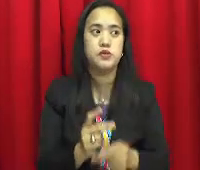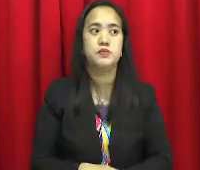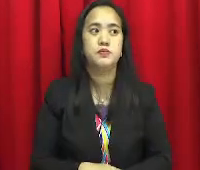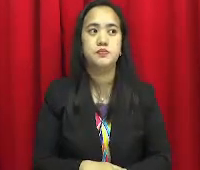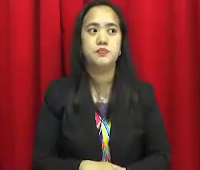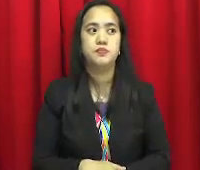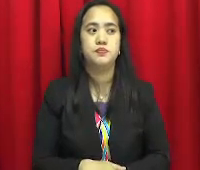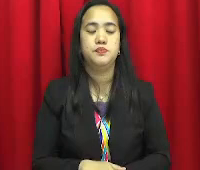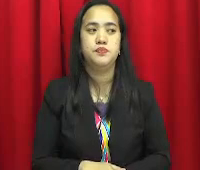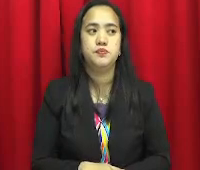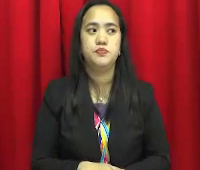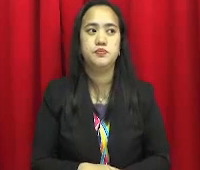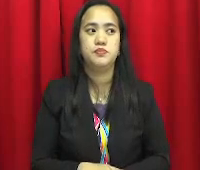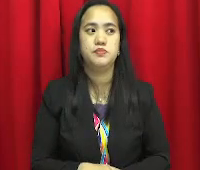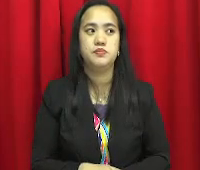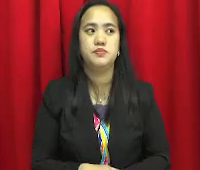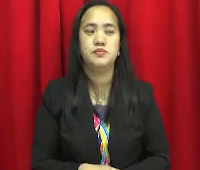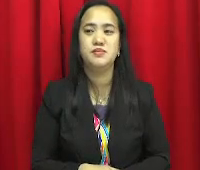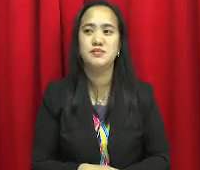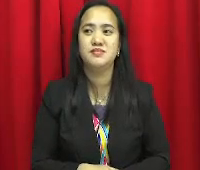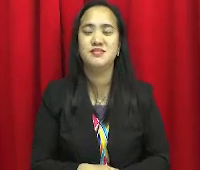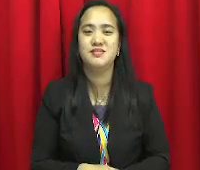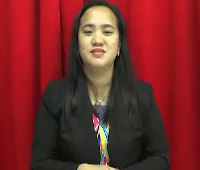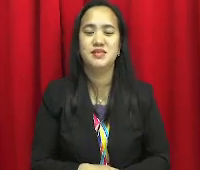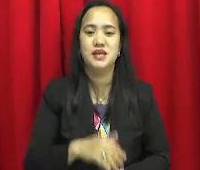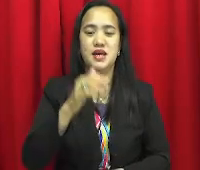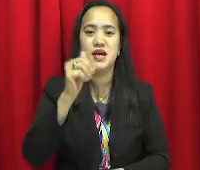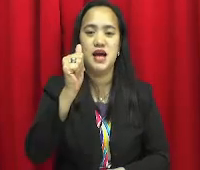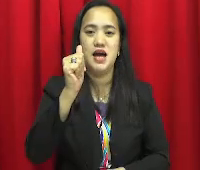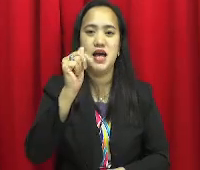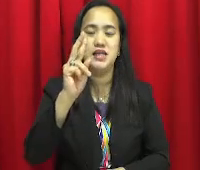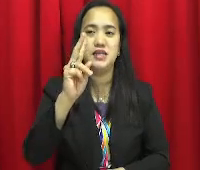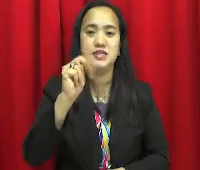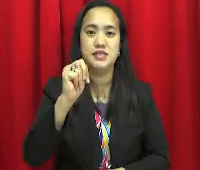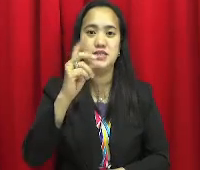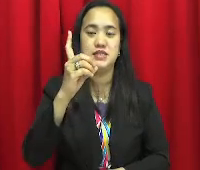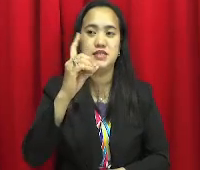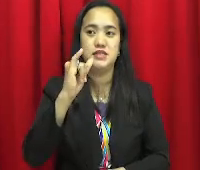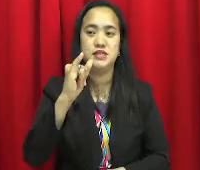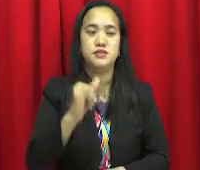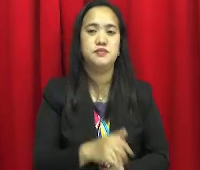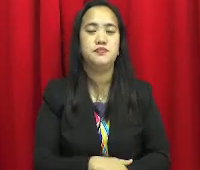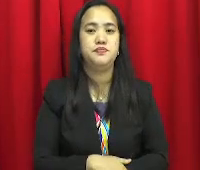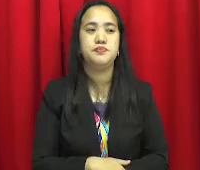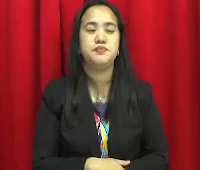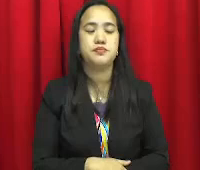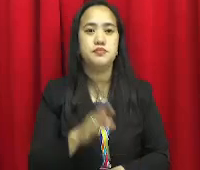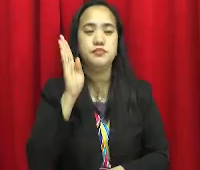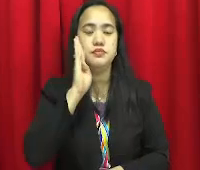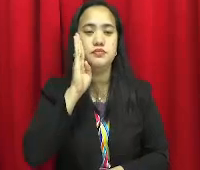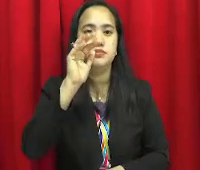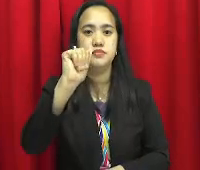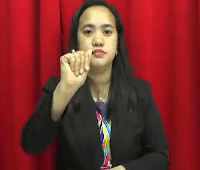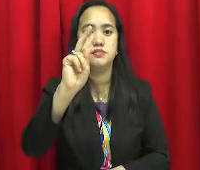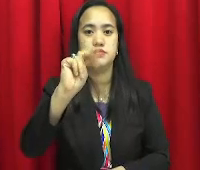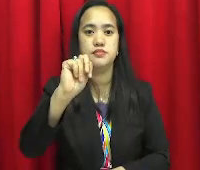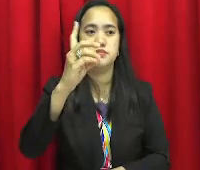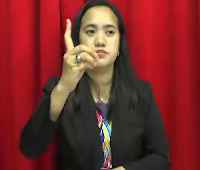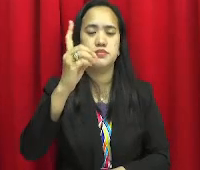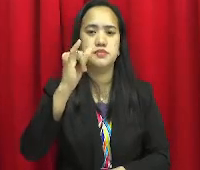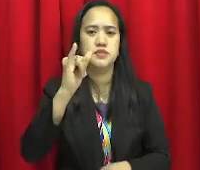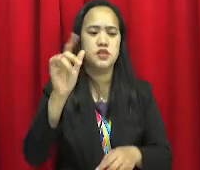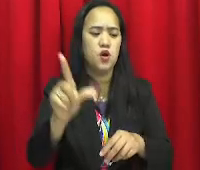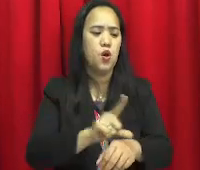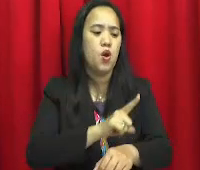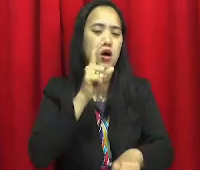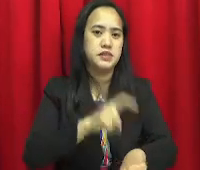eh. Brother Andy. No, ginawa rin ito ni Brother Andy. Alam mo, nasa ibang bansa siya. Ang tagal niya doon sa